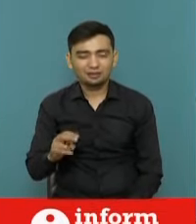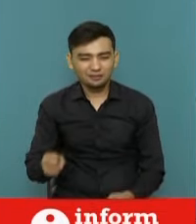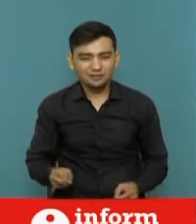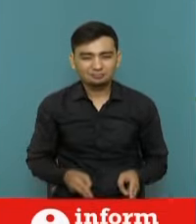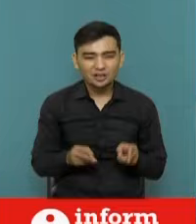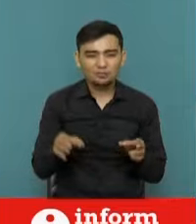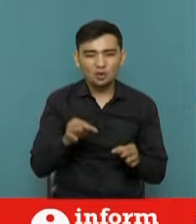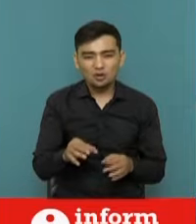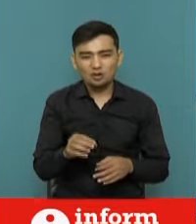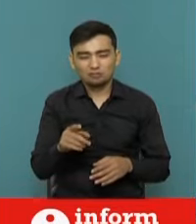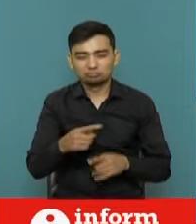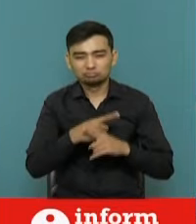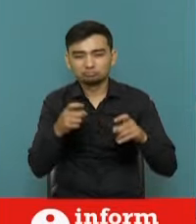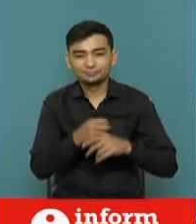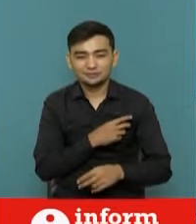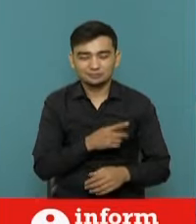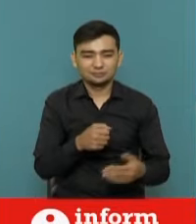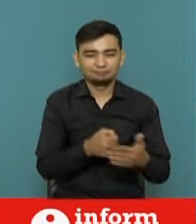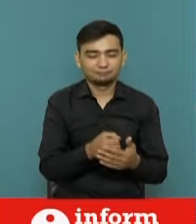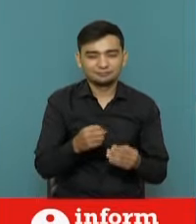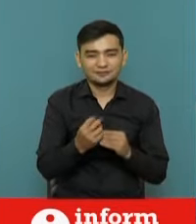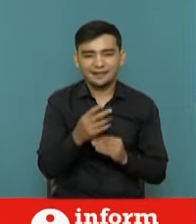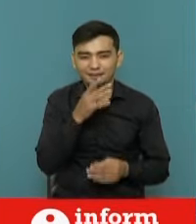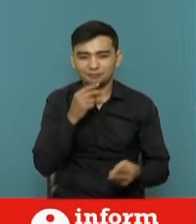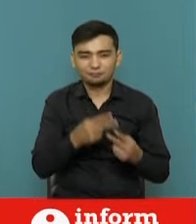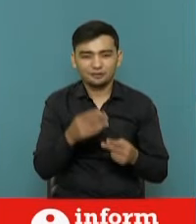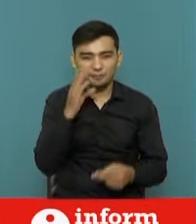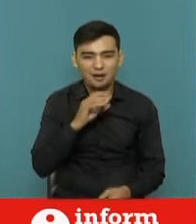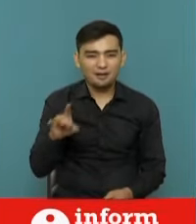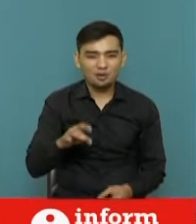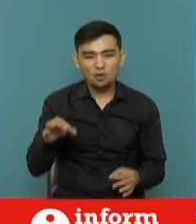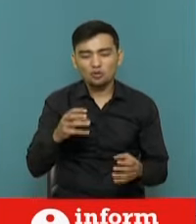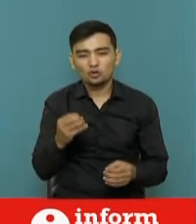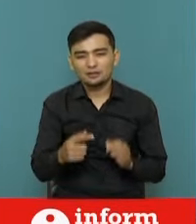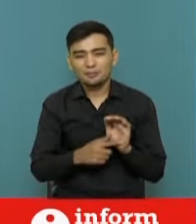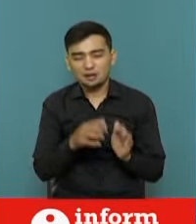ему грозит до 12 лет лишения свободы, а за разжигание религиозной розни до 7 лет лишения свободы.